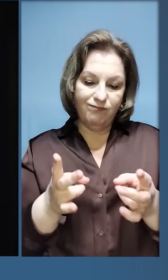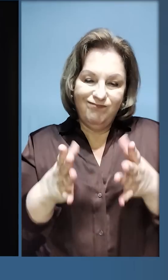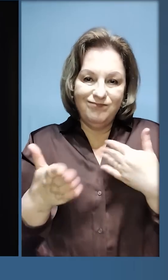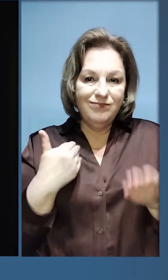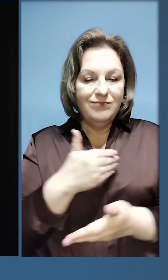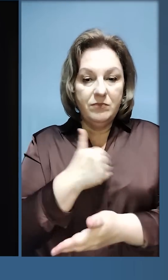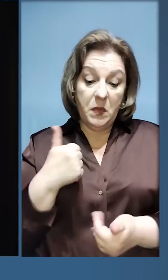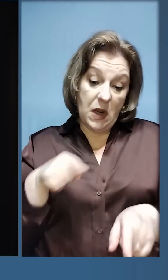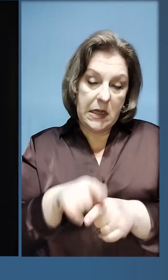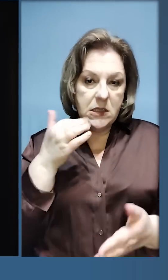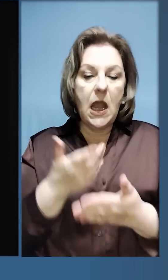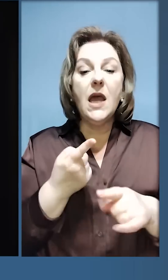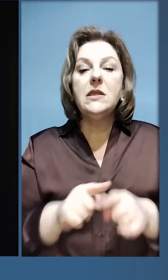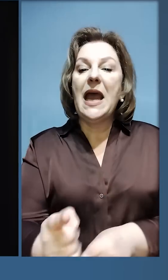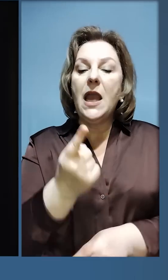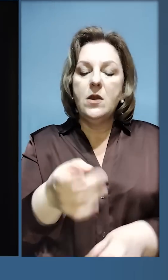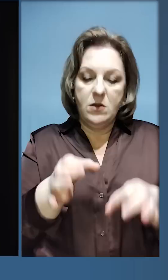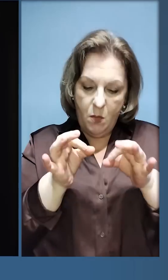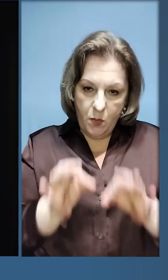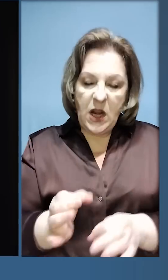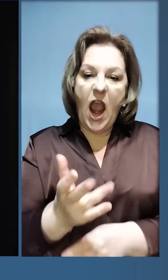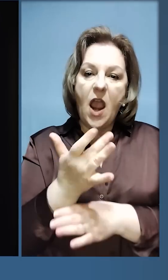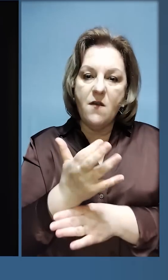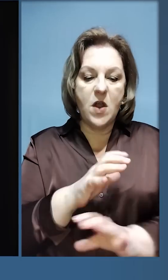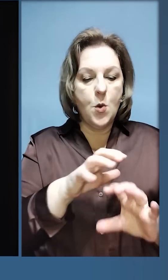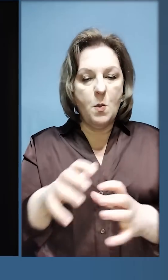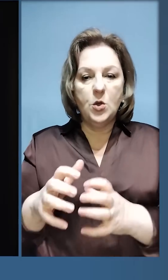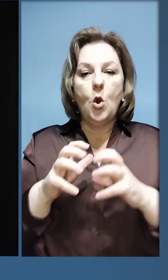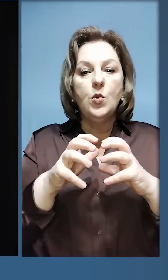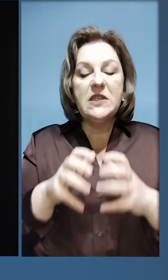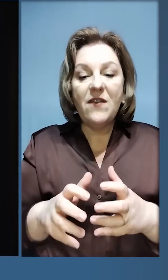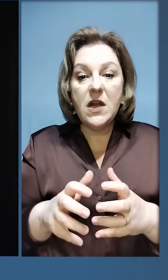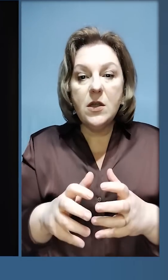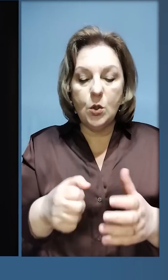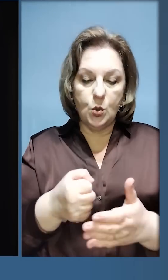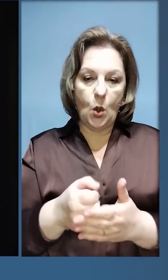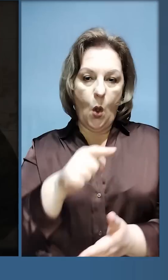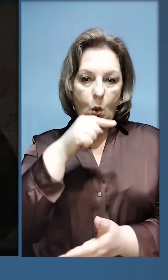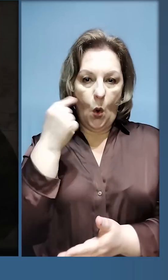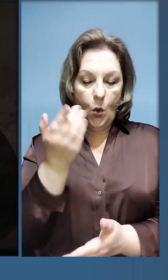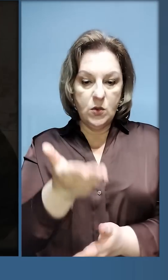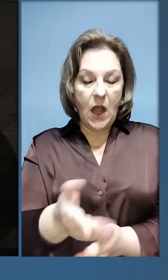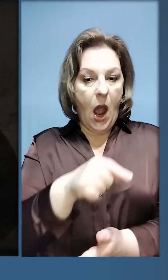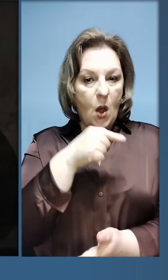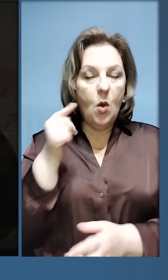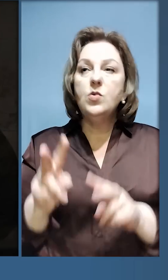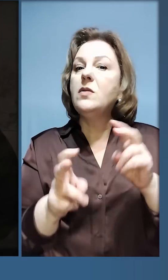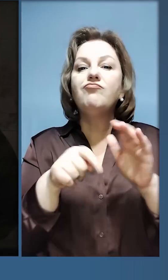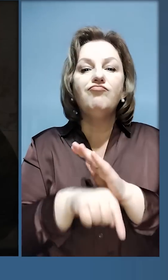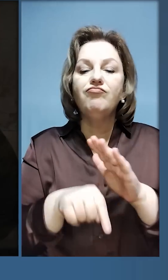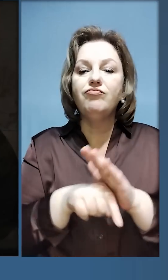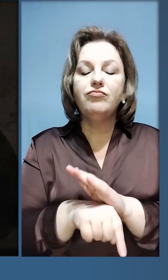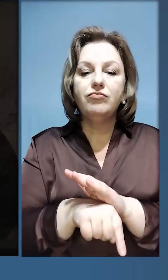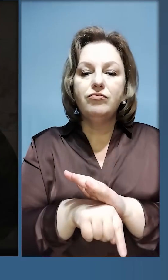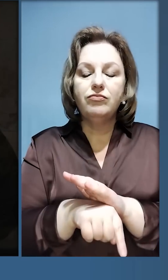здається. І мені здається, що це єдина правильна вимога міжнародного світу вже до Росії. Росія